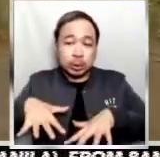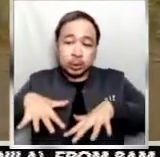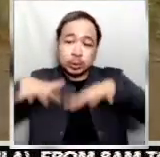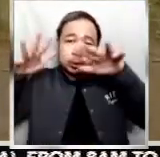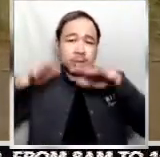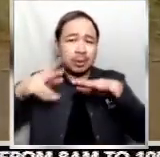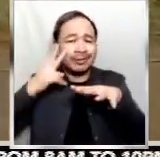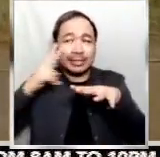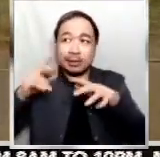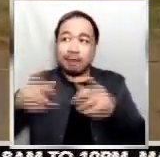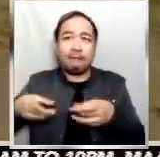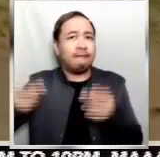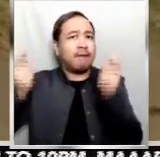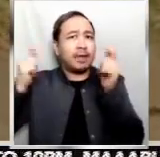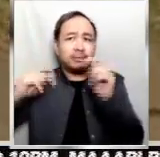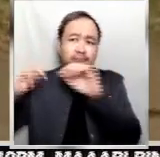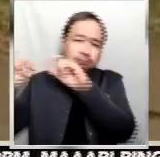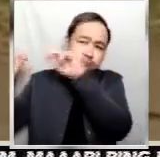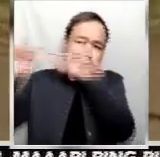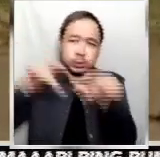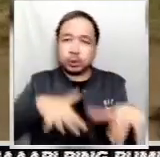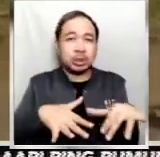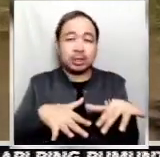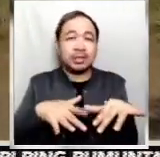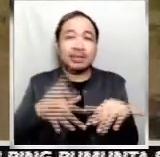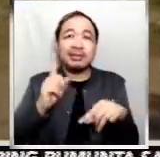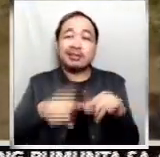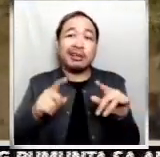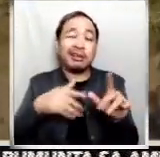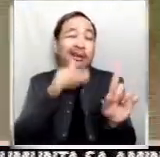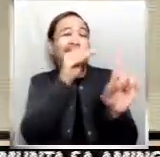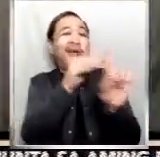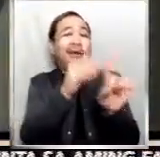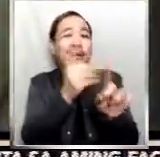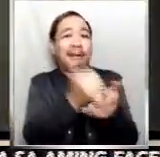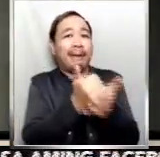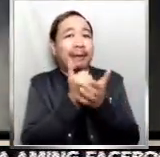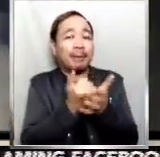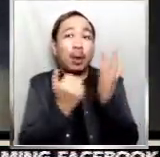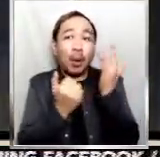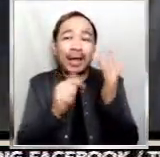Hindi kaagad sila nakahingi ng tulong dahil kasama nga sa nabasa yung kanilang mga cellphone.